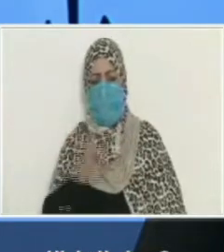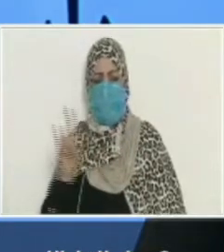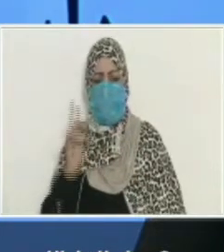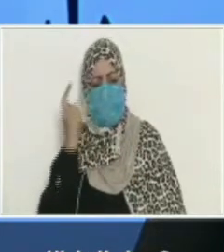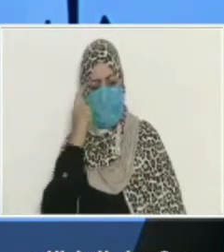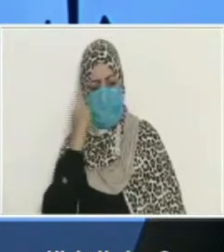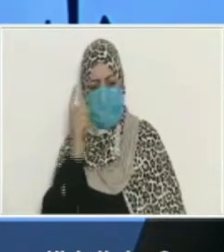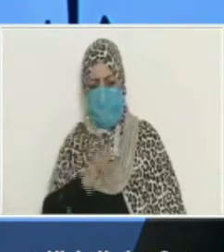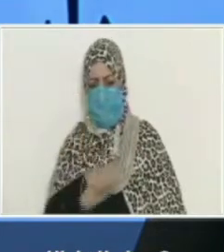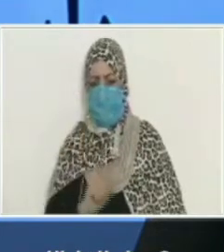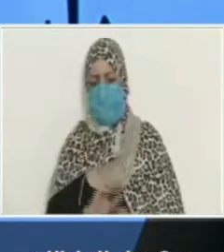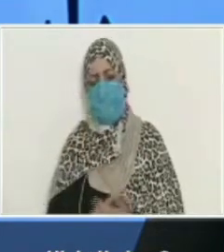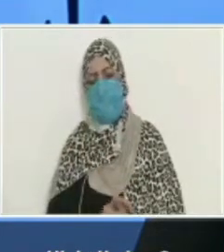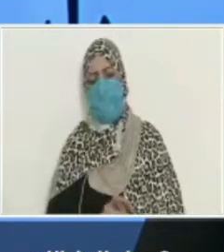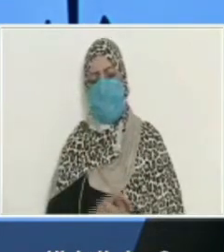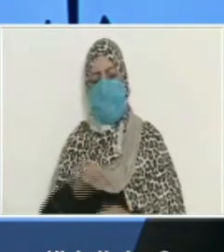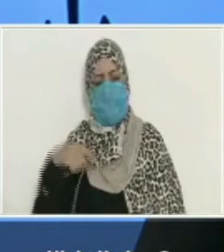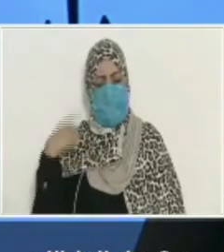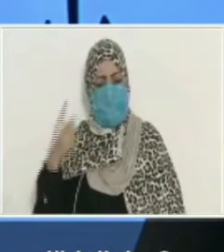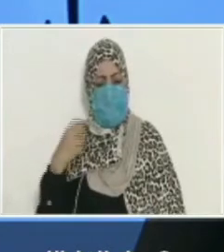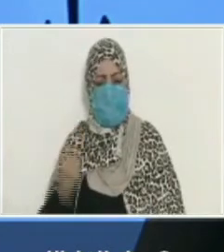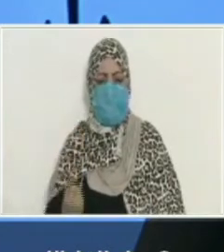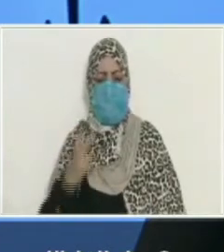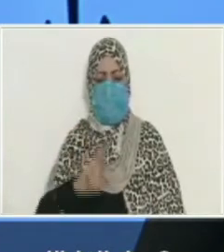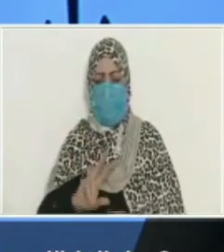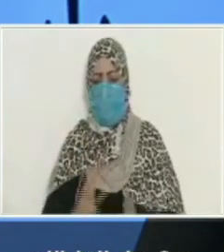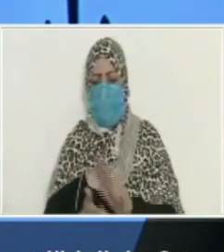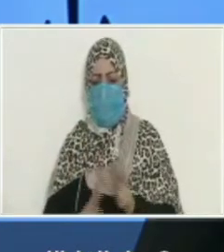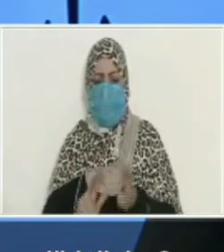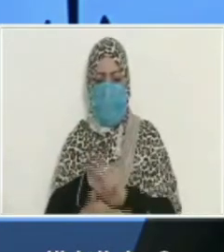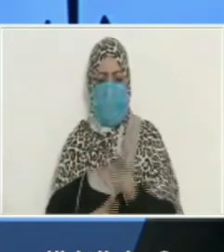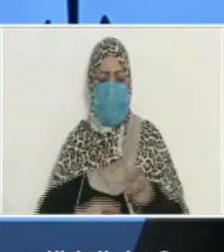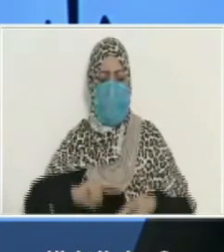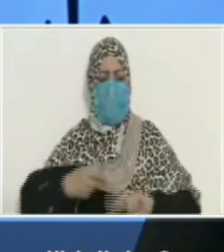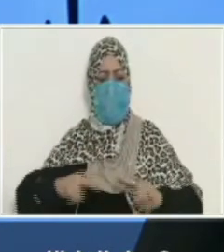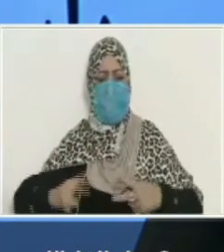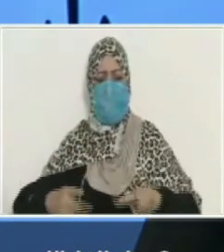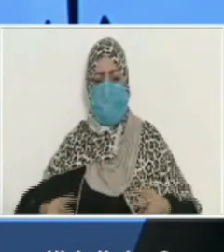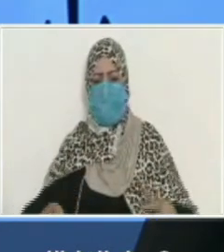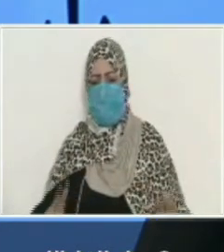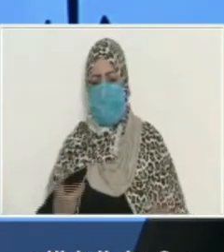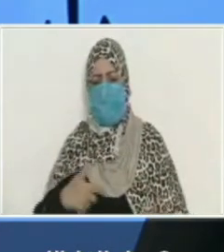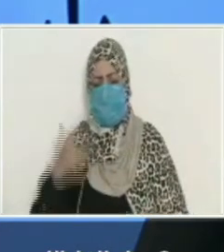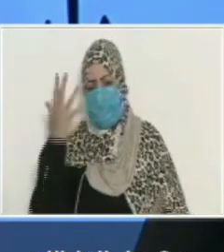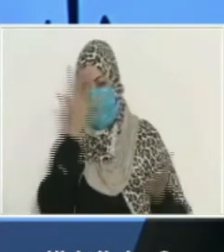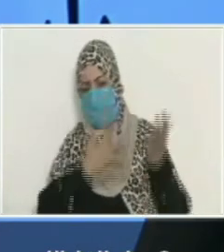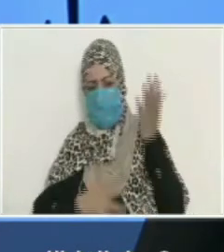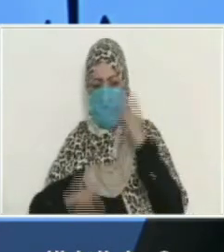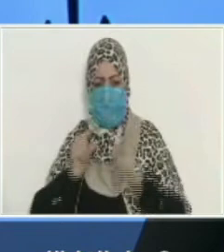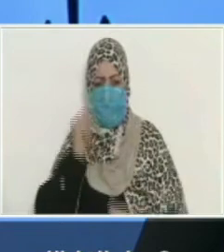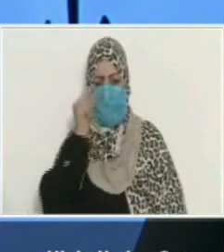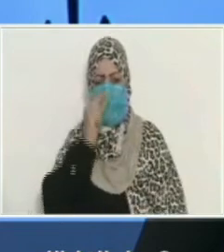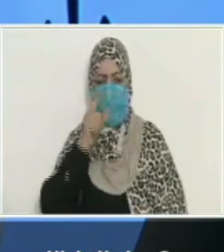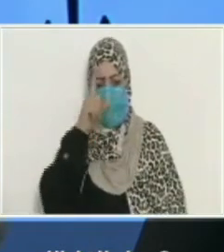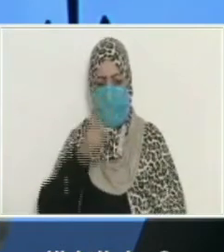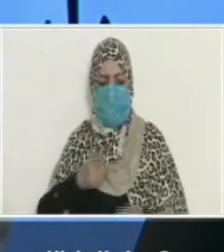فتن الناس عن دينهم واللخبطة وإدخال اللخبطة والتشويش عليهم، ما ينبغي لمثل هذا أن يقع